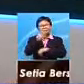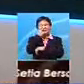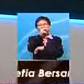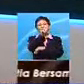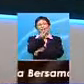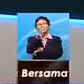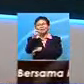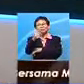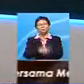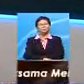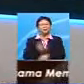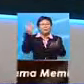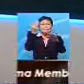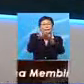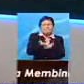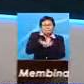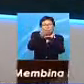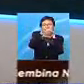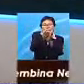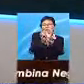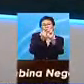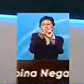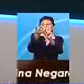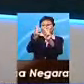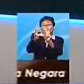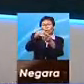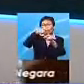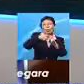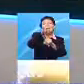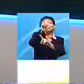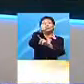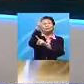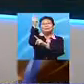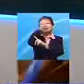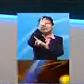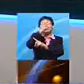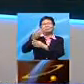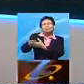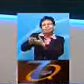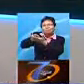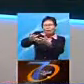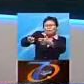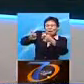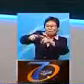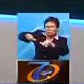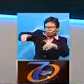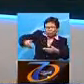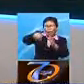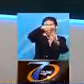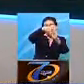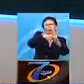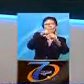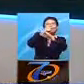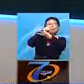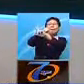nasional menjelang pembentangan bajet 2017 bulan depan kerajaan disaran untuk segera memperkenalkan polisi